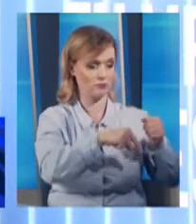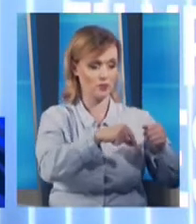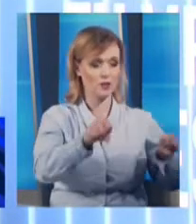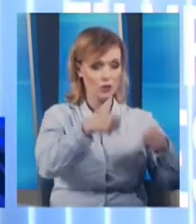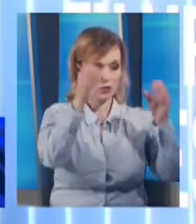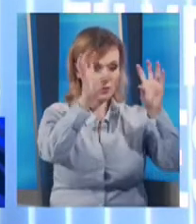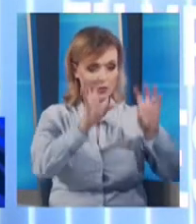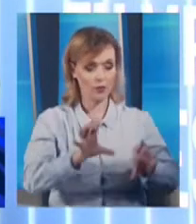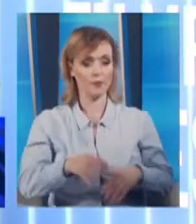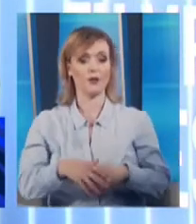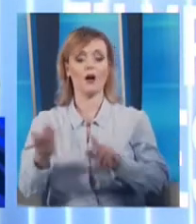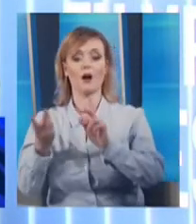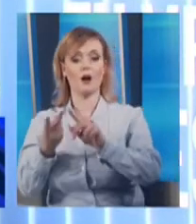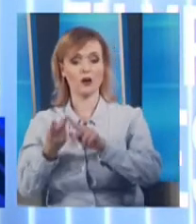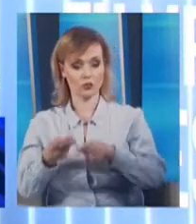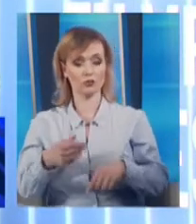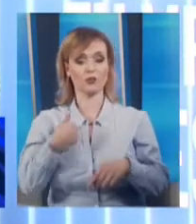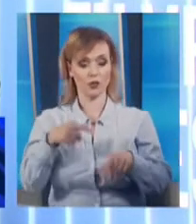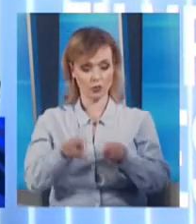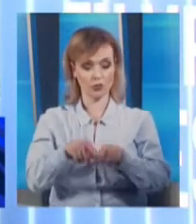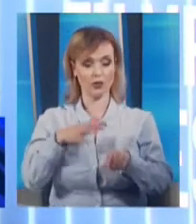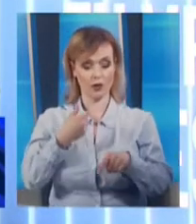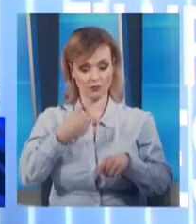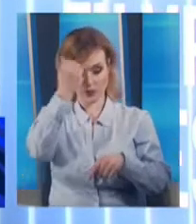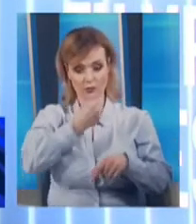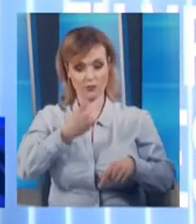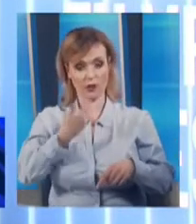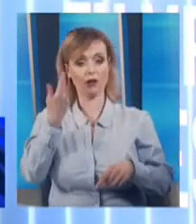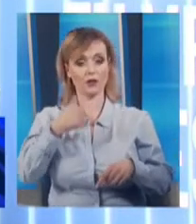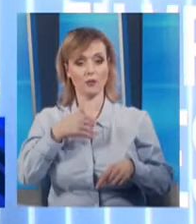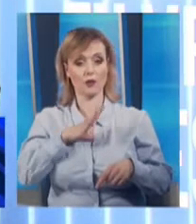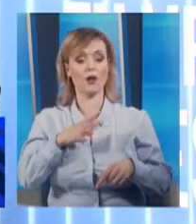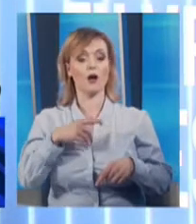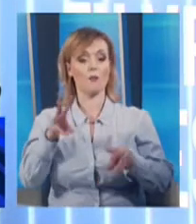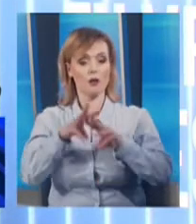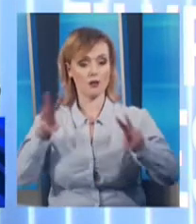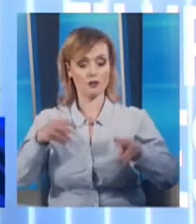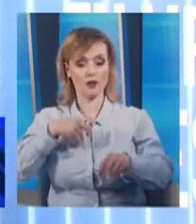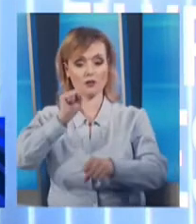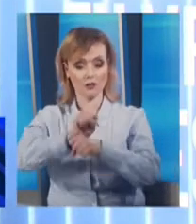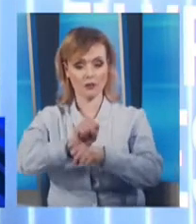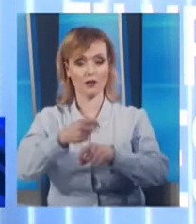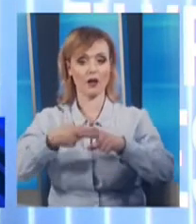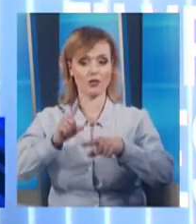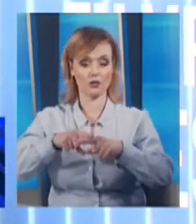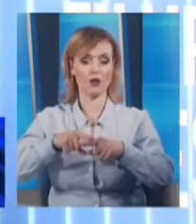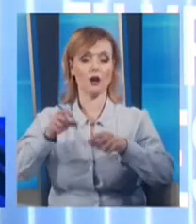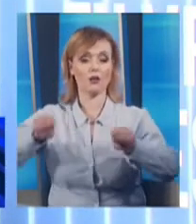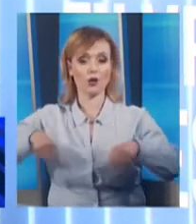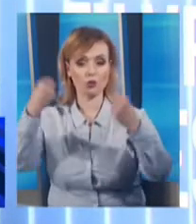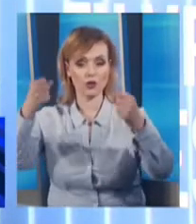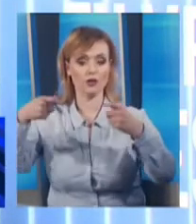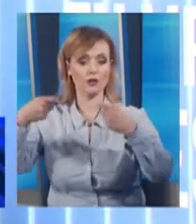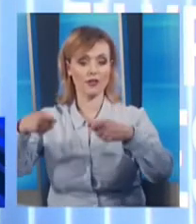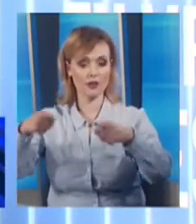meu de ministru de interne, contrabanda cu țigări la granița de est a Uniunii Europene și a NATO a scăzut la cel